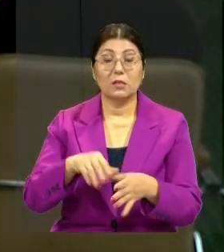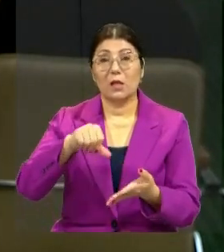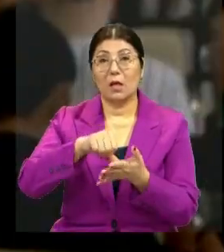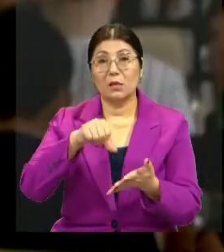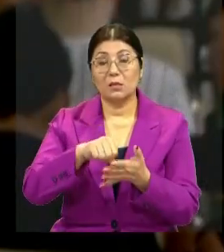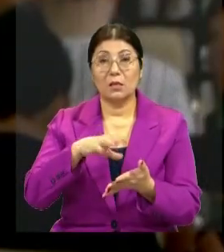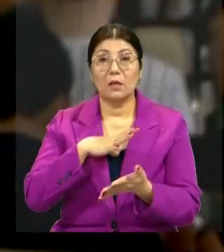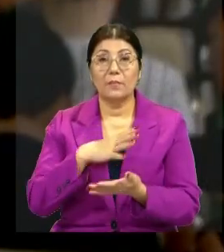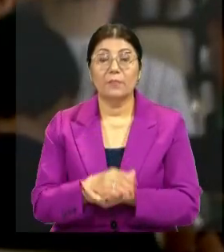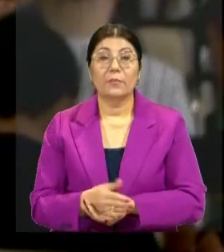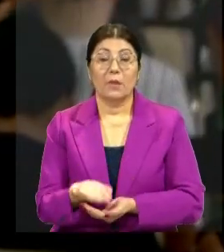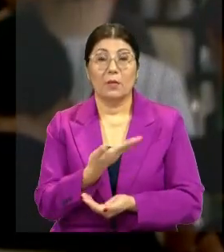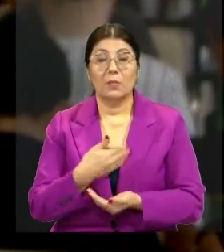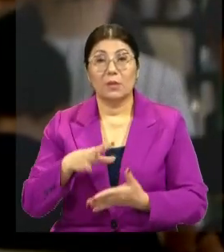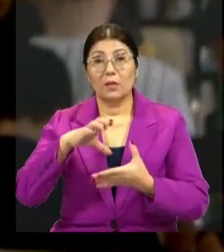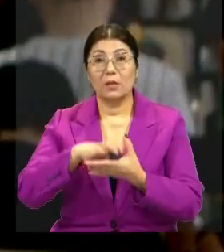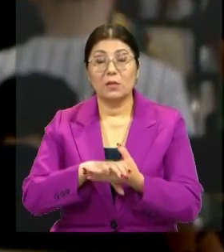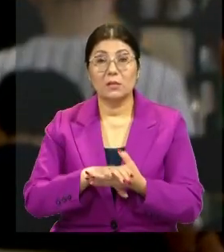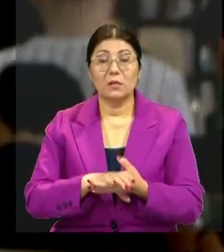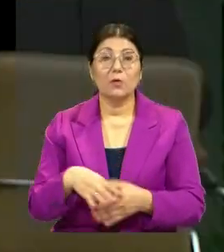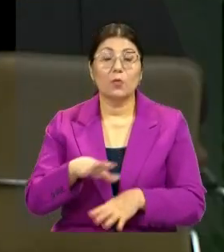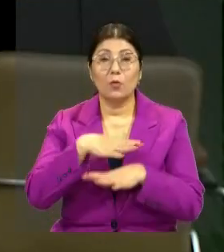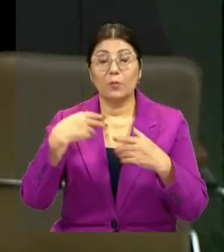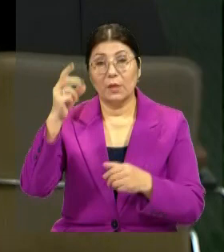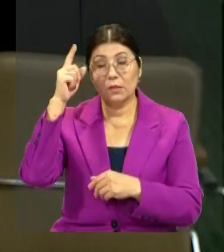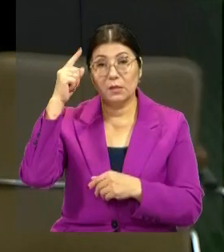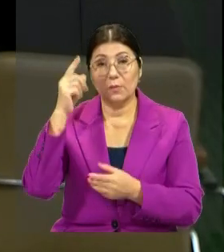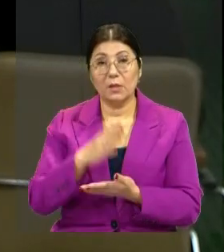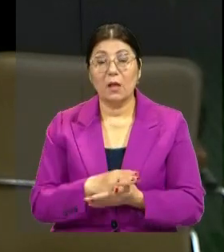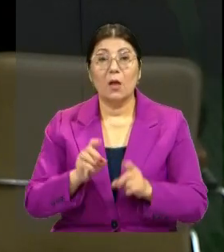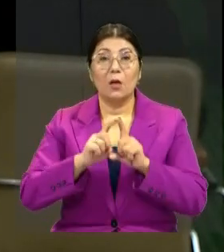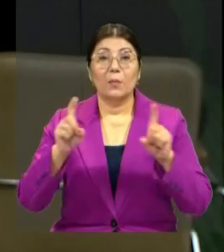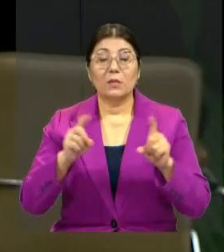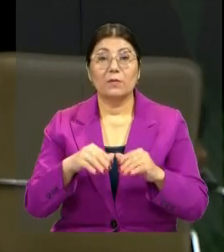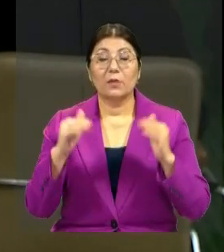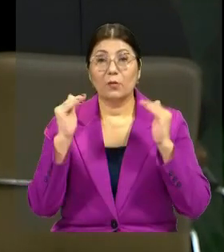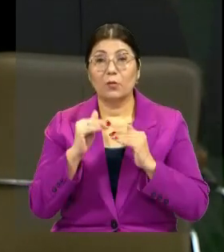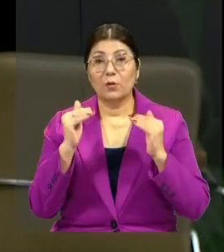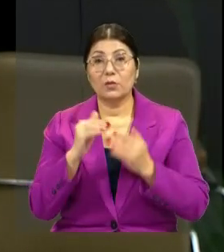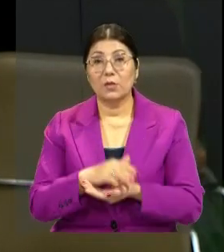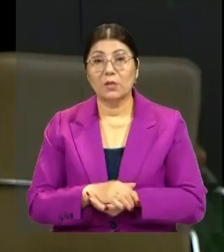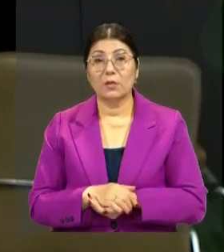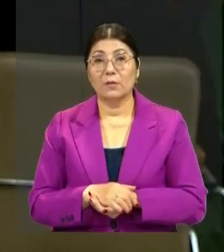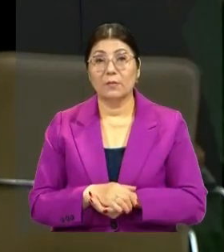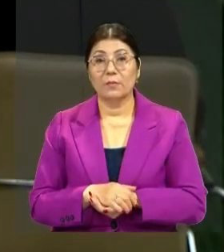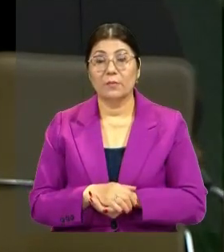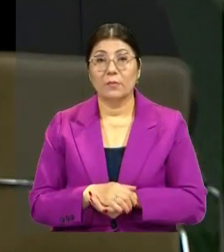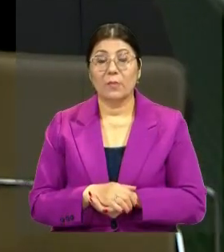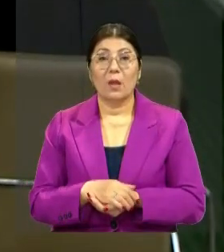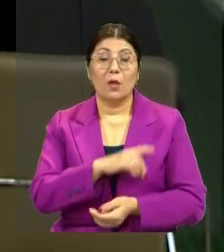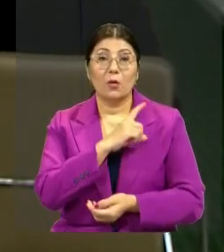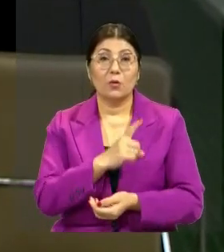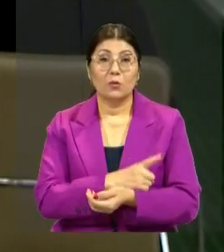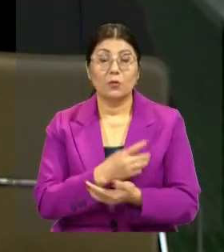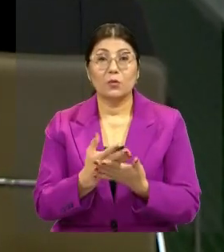жобасы өтті. Таныстық, білмегенімізді білдік. Жердегі мектептерде, колледждерде күш көрсетіп